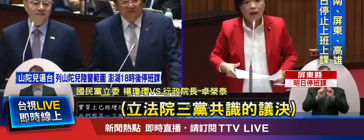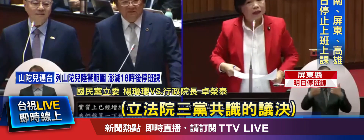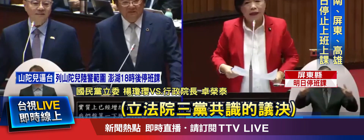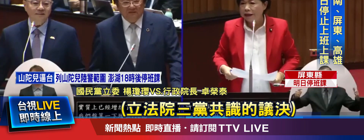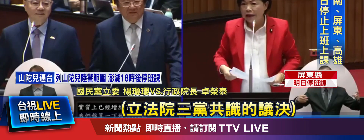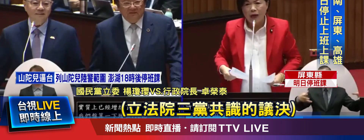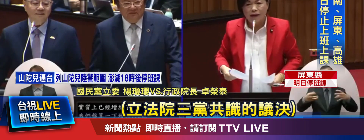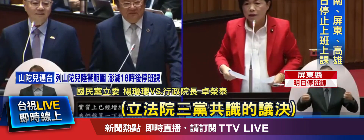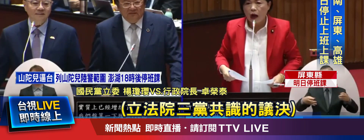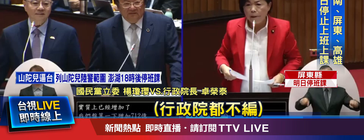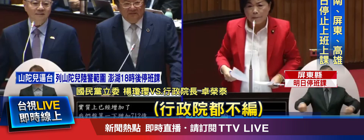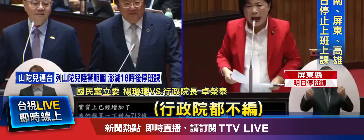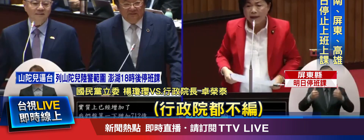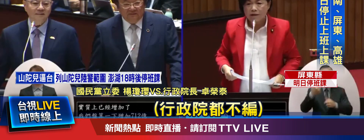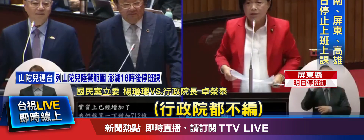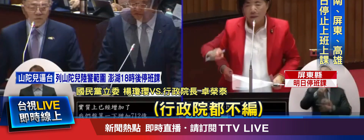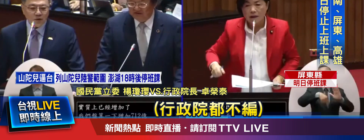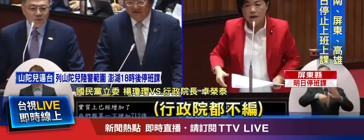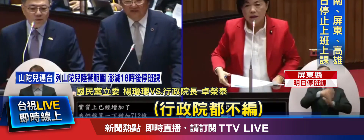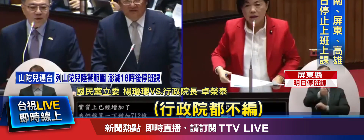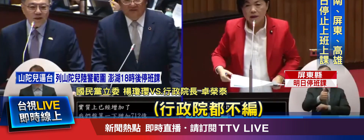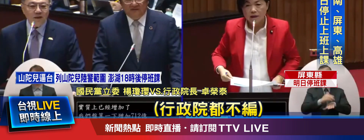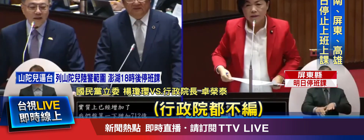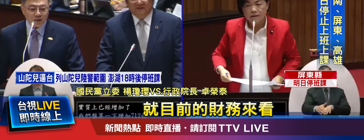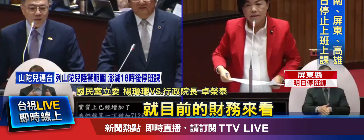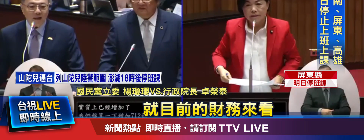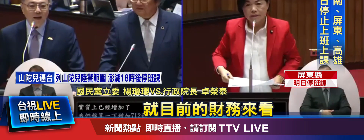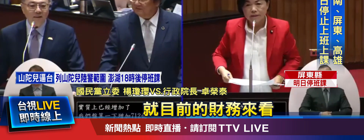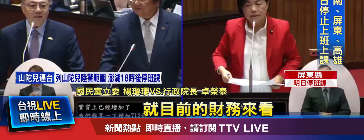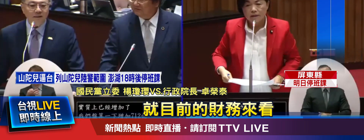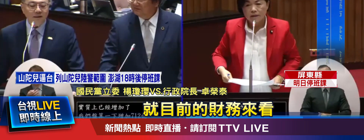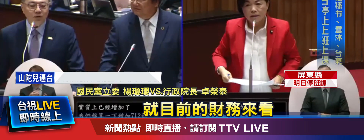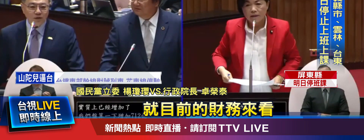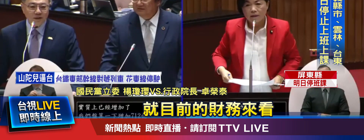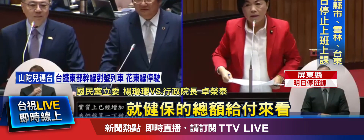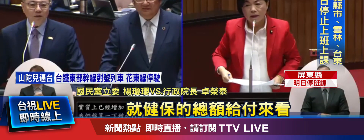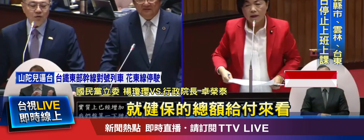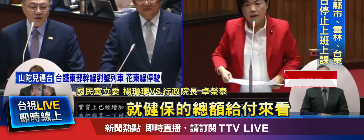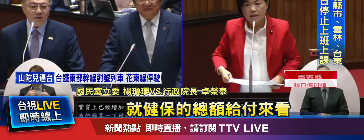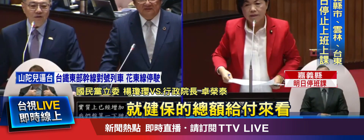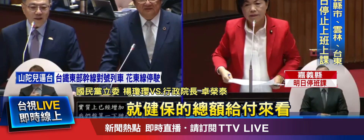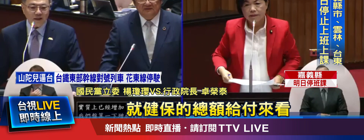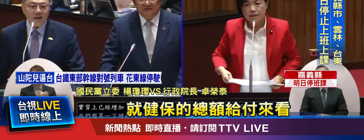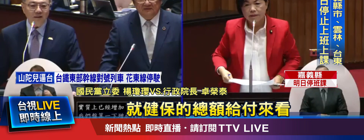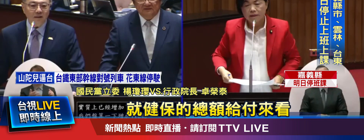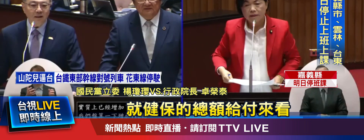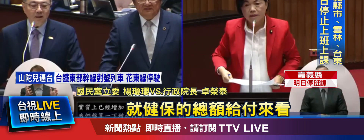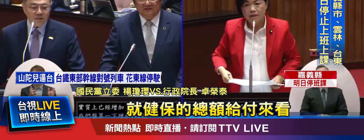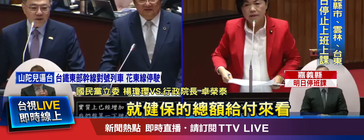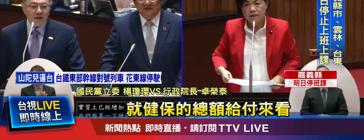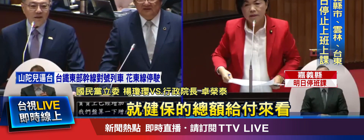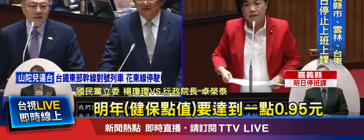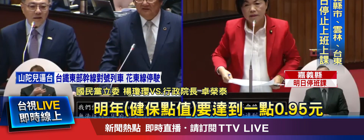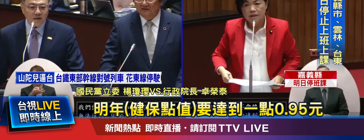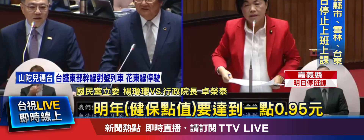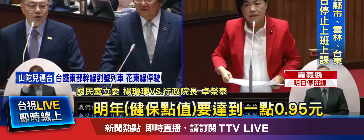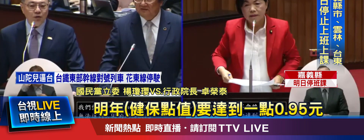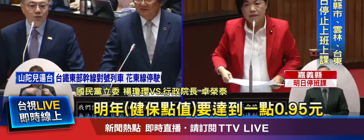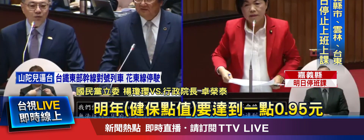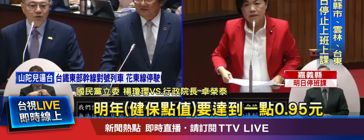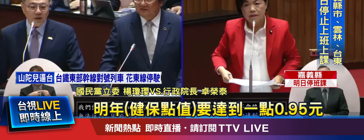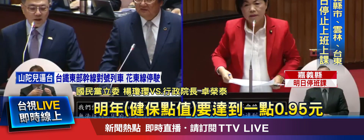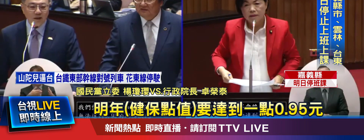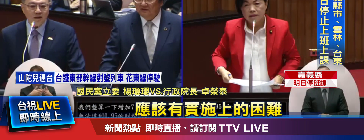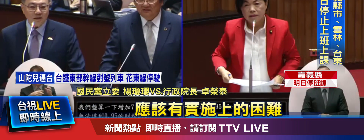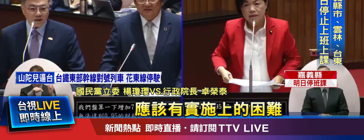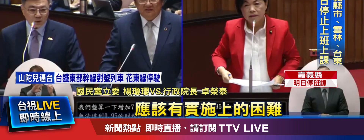决，行政院都不偏。 就目前的财务来看，就健保的总额给付来看，明年要达到